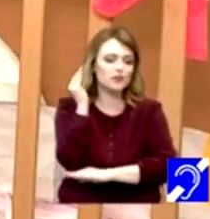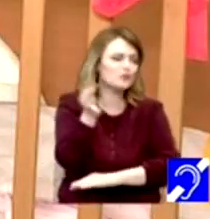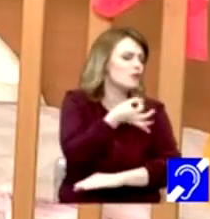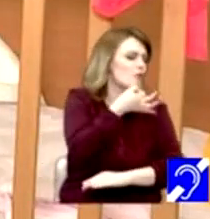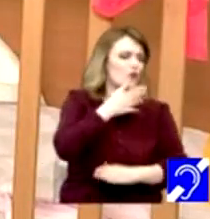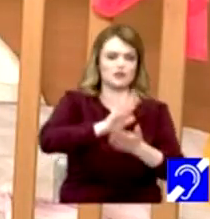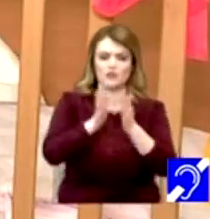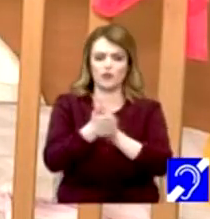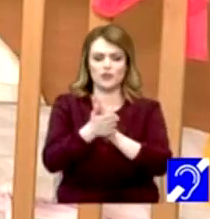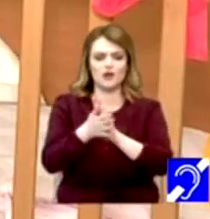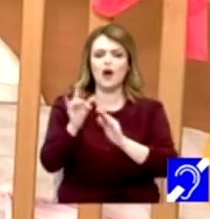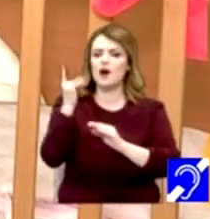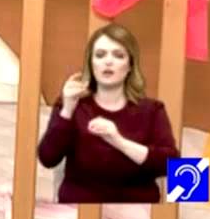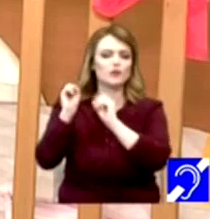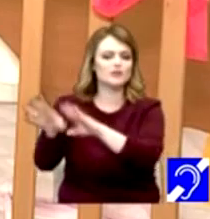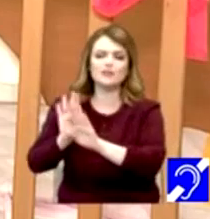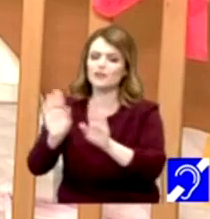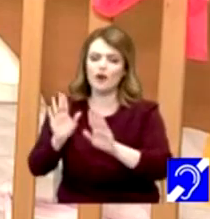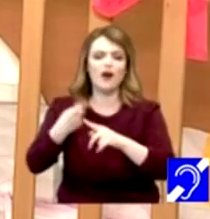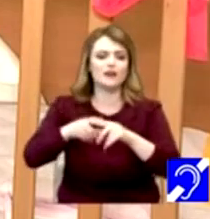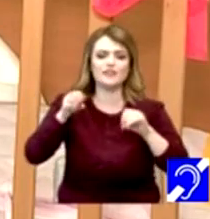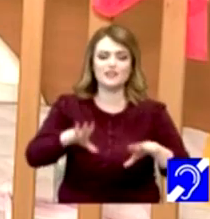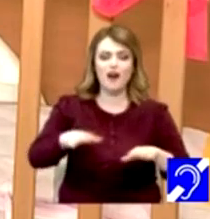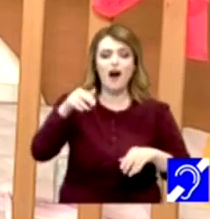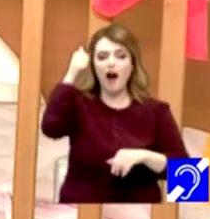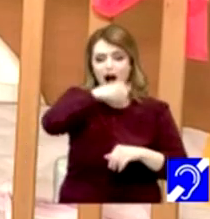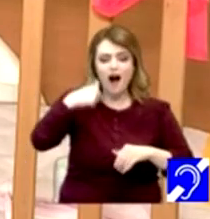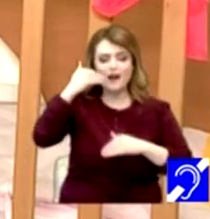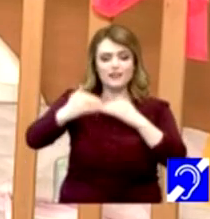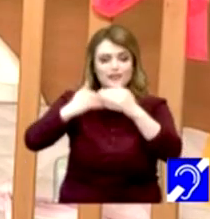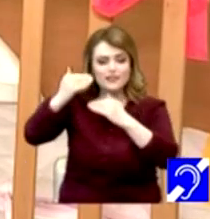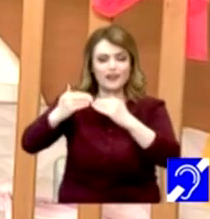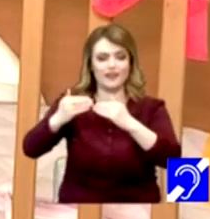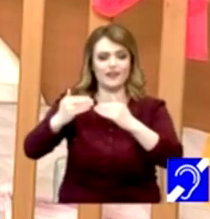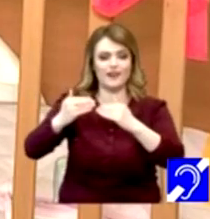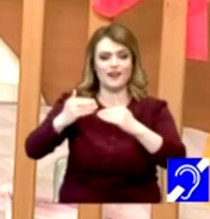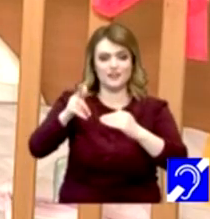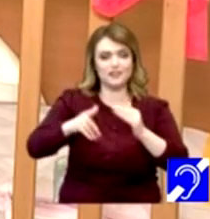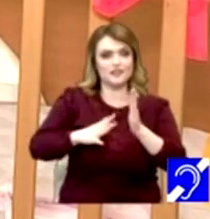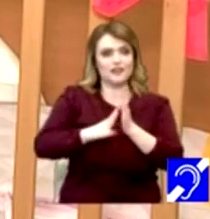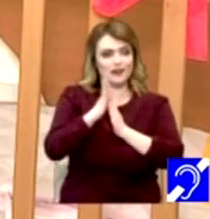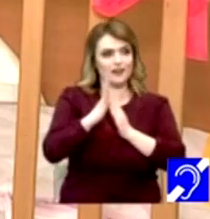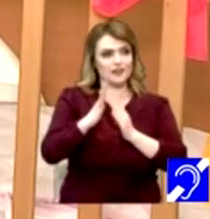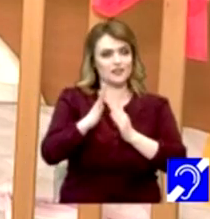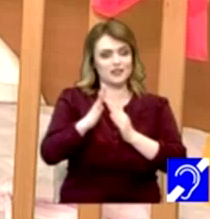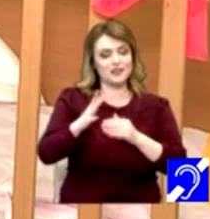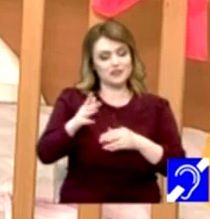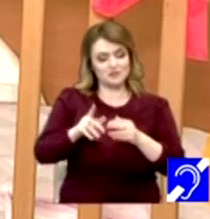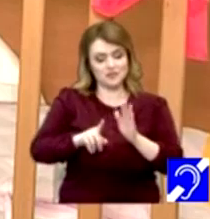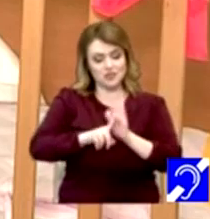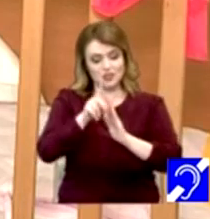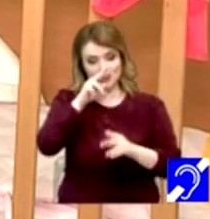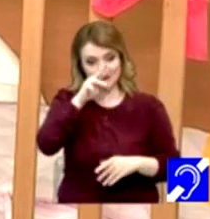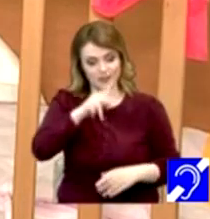abandonezi nu este o soluție. Adică trec ani, crești și deja îți pare rău. Nu știu, nu